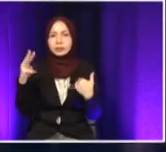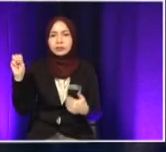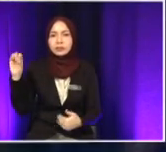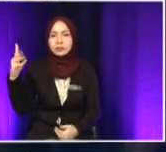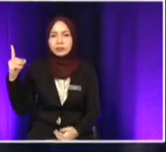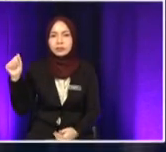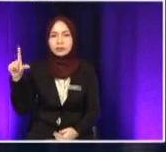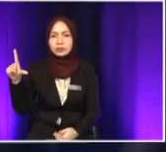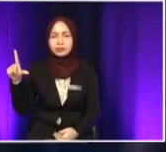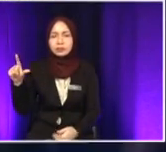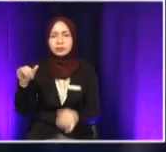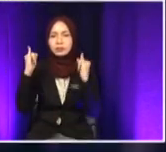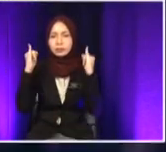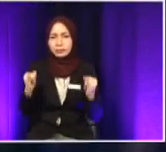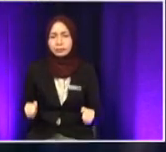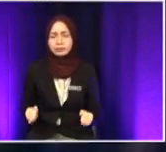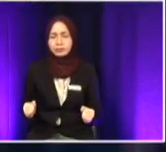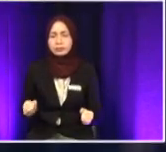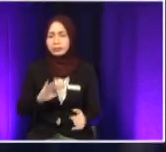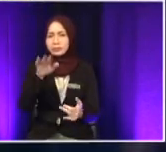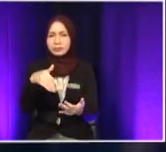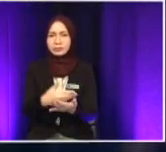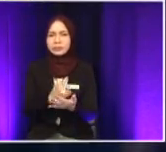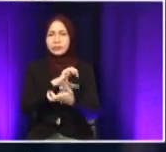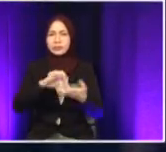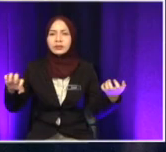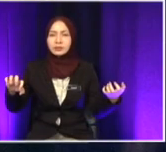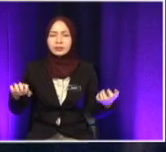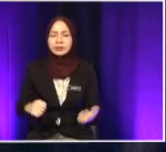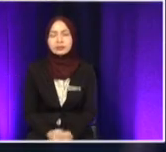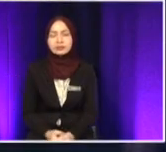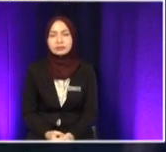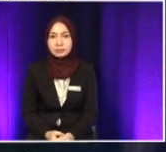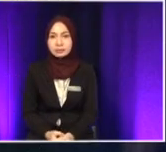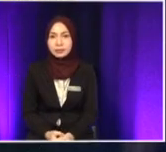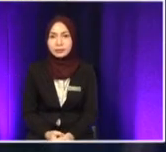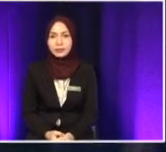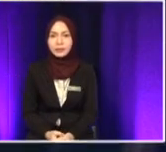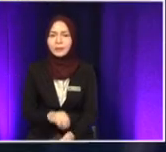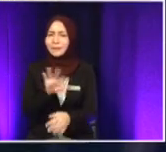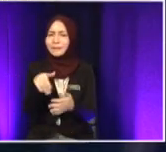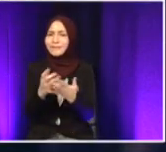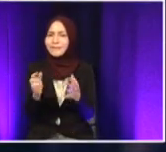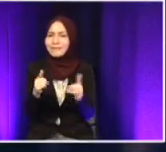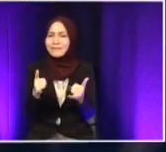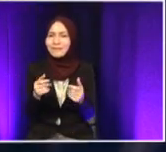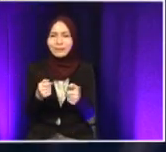Manahan orang-orang Malaysia nih Mana anak-anak muda Malaysia Aduh tapi dia untuk main game contohnya